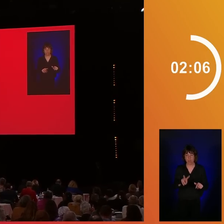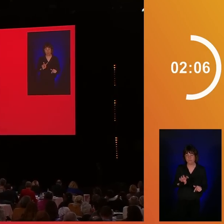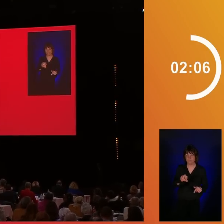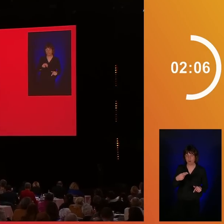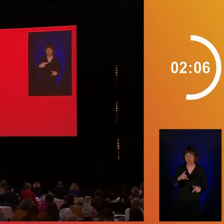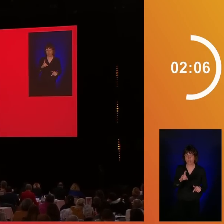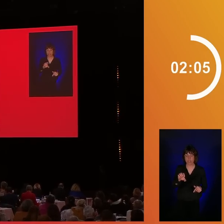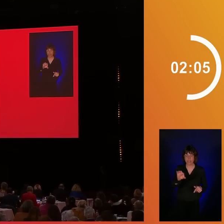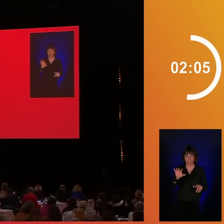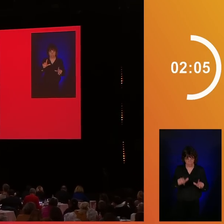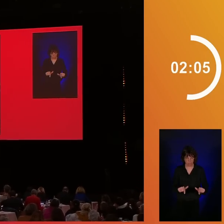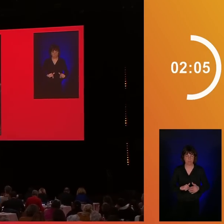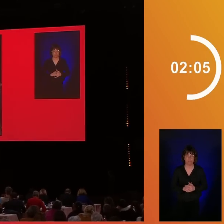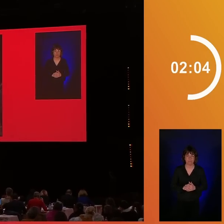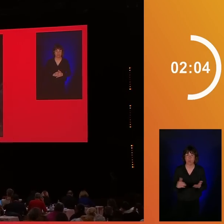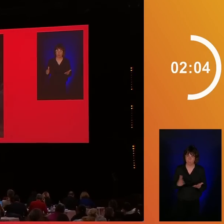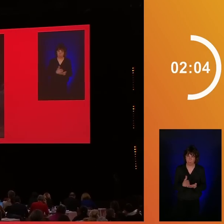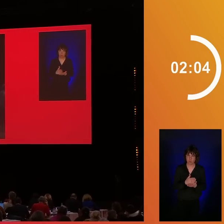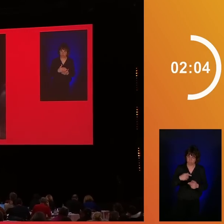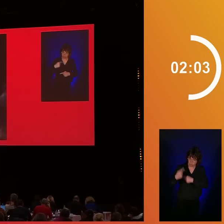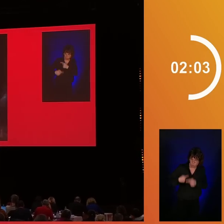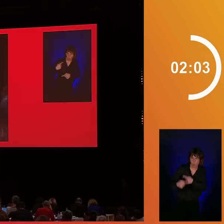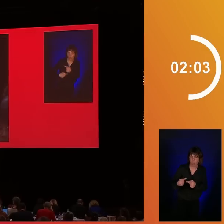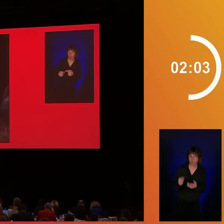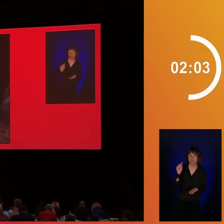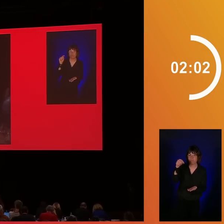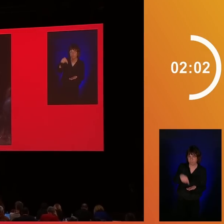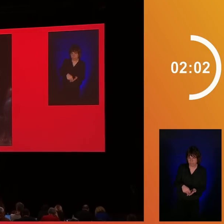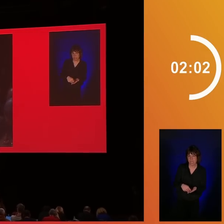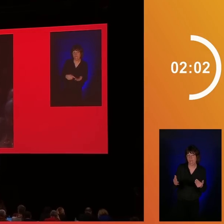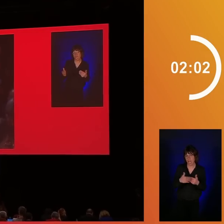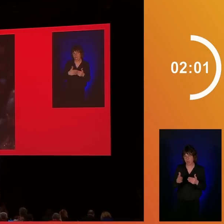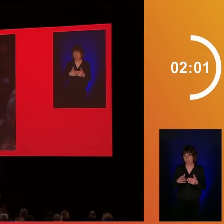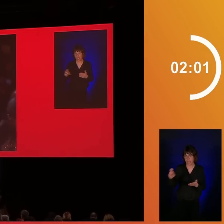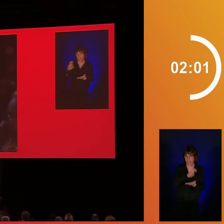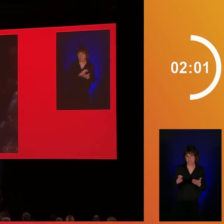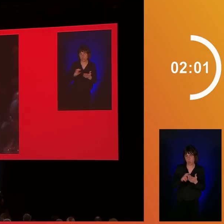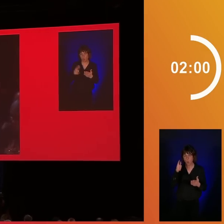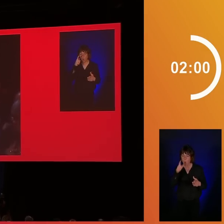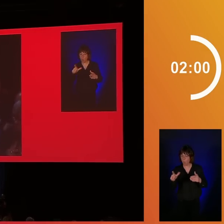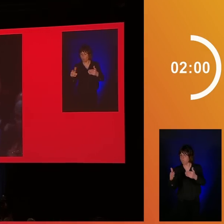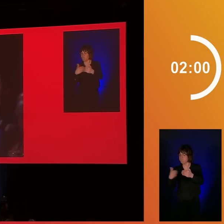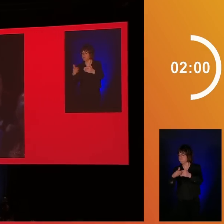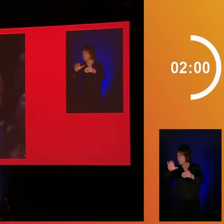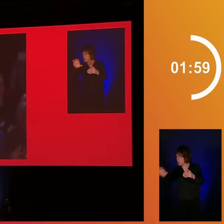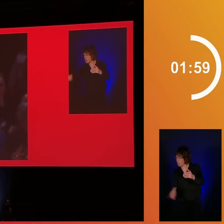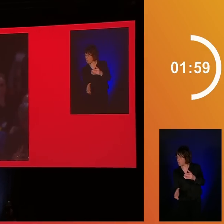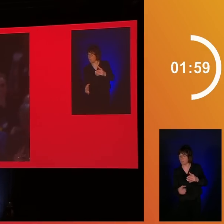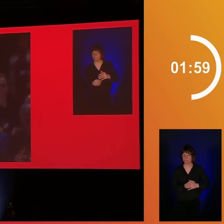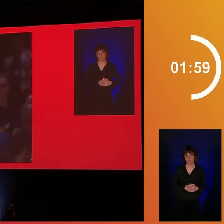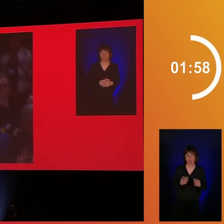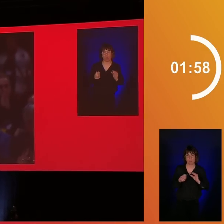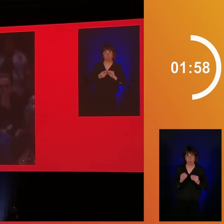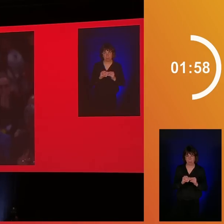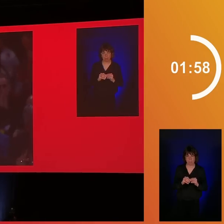moindre mesure. Des projets sont en cours aussi vers Thonon-les-Bains, Annecy, Grenoble ou encore Gap. Ce n'est plus un problème